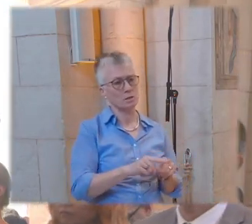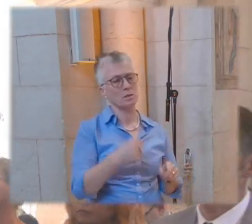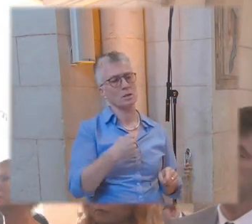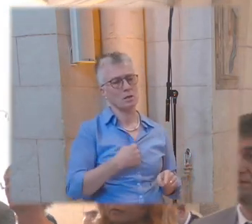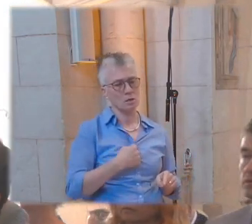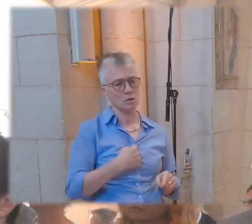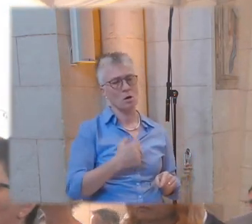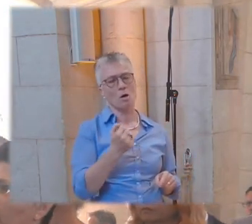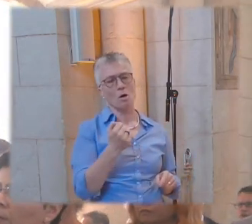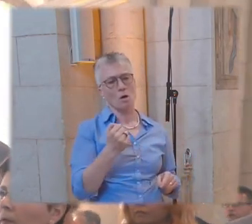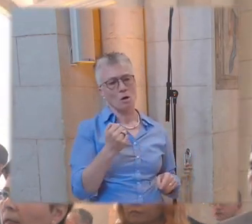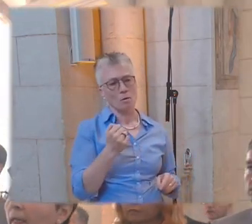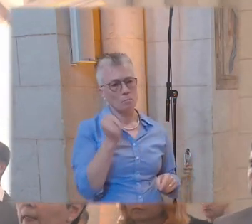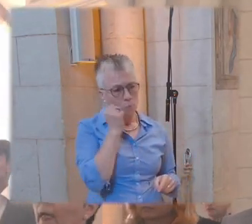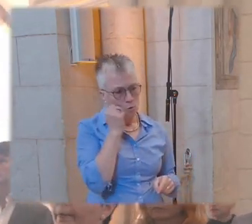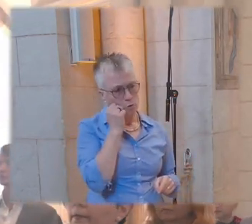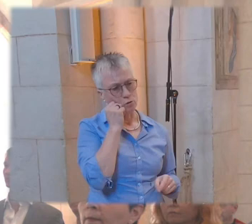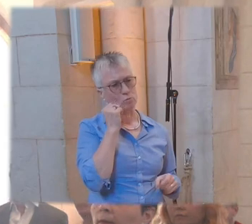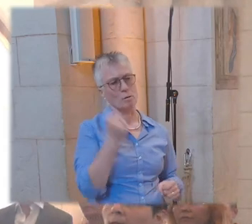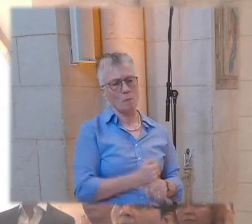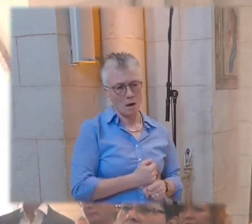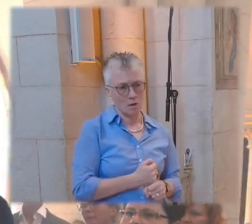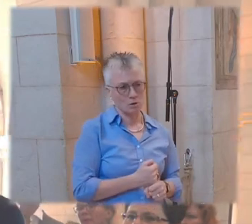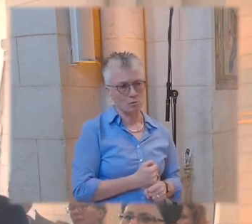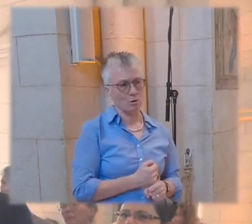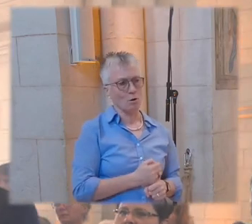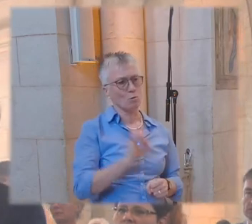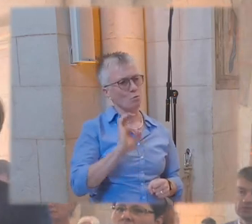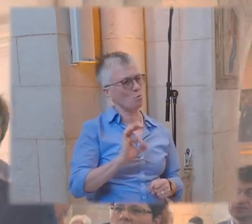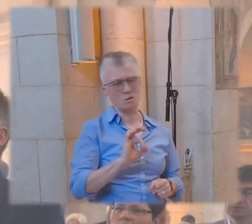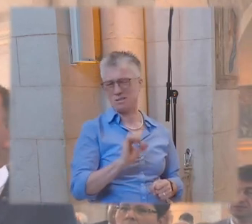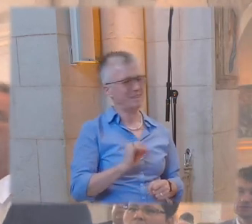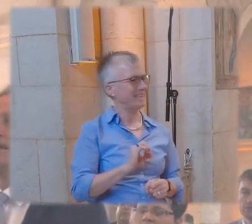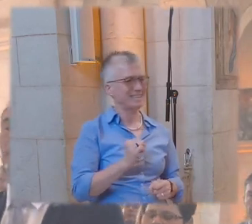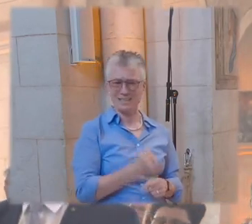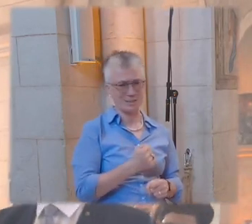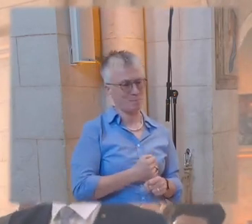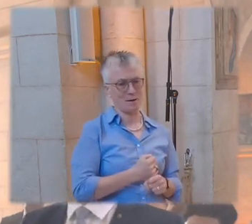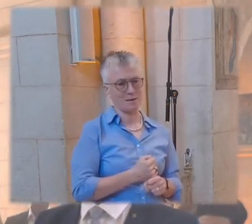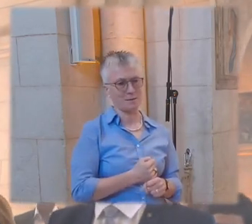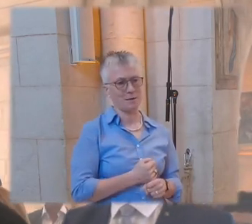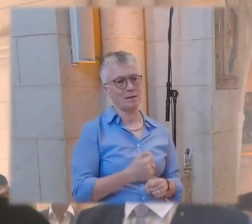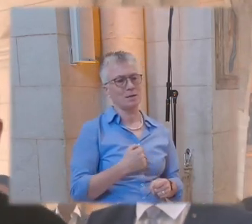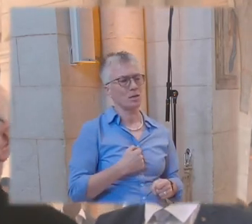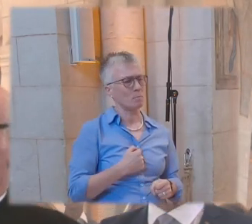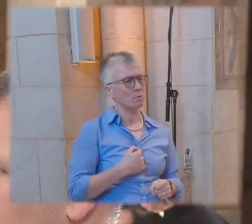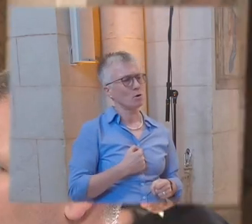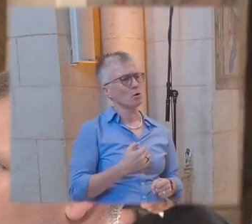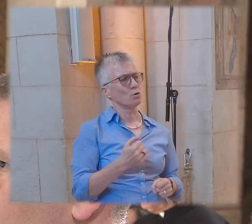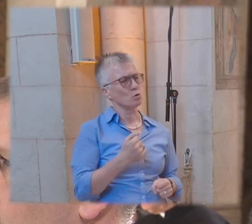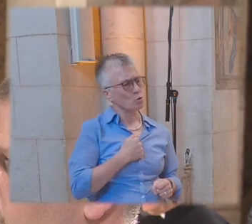unterlassen und Böses getan habe. Ich habe gesündigt in Gedanken, Worten und